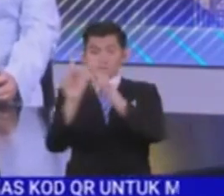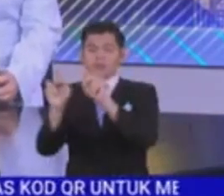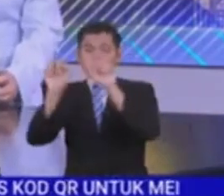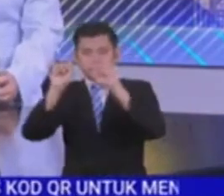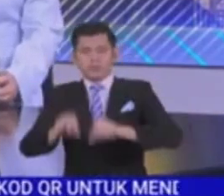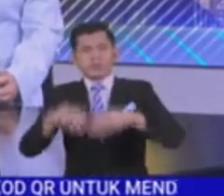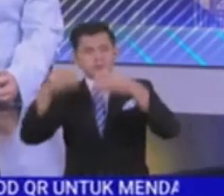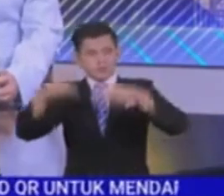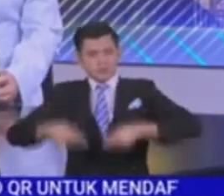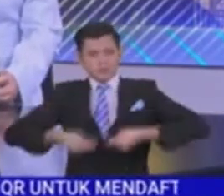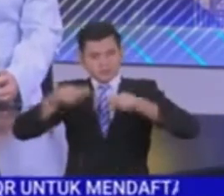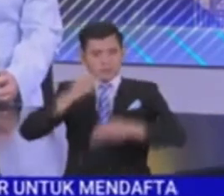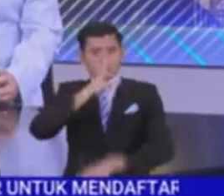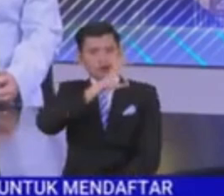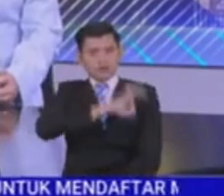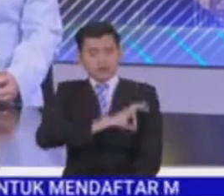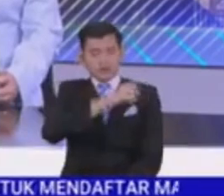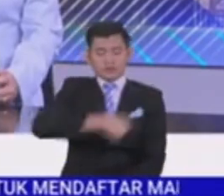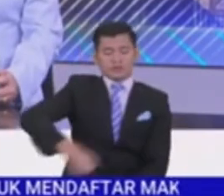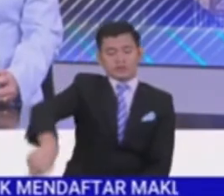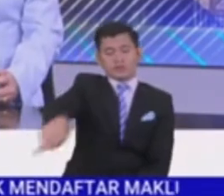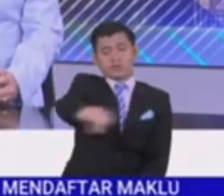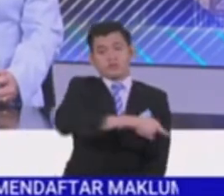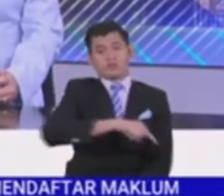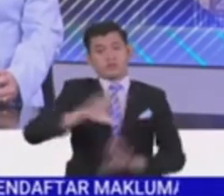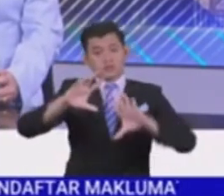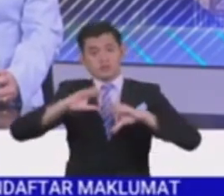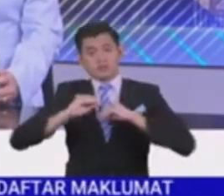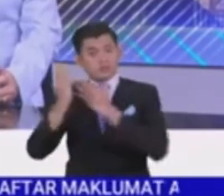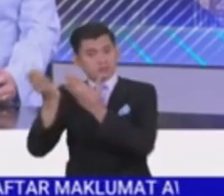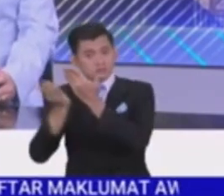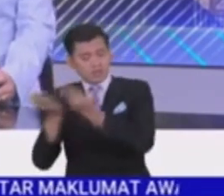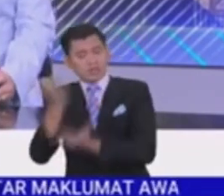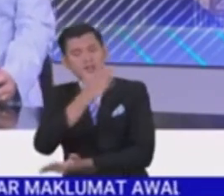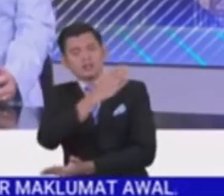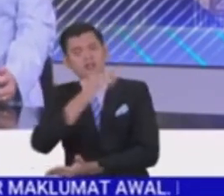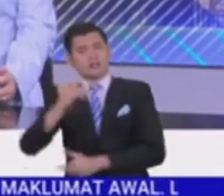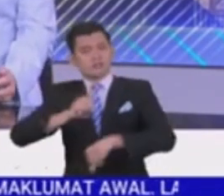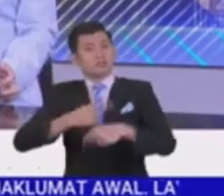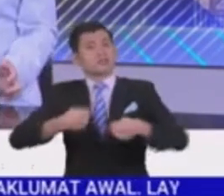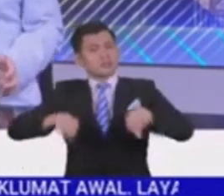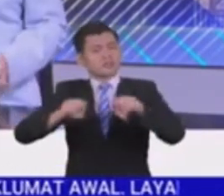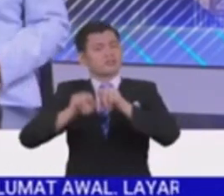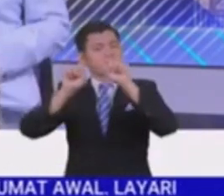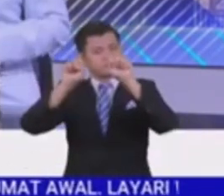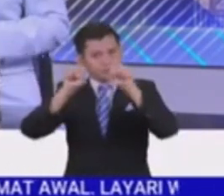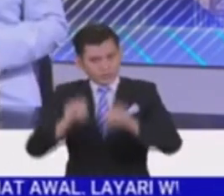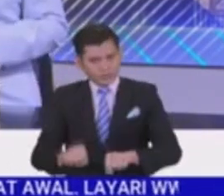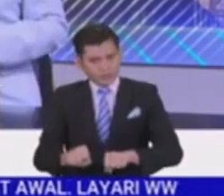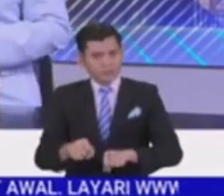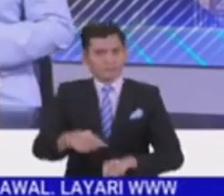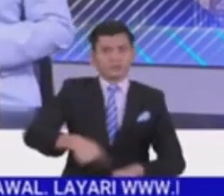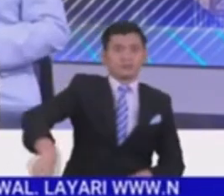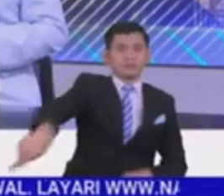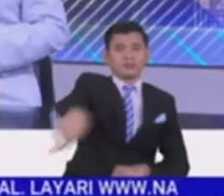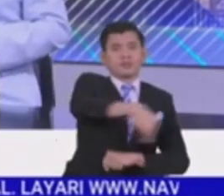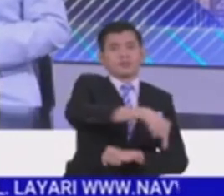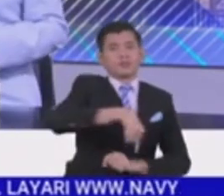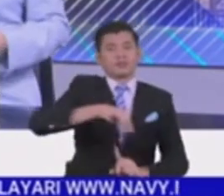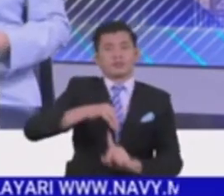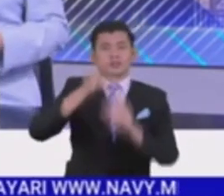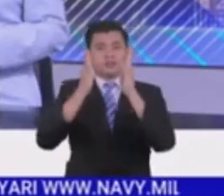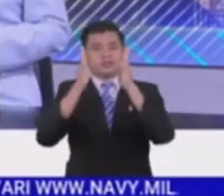memberi faedah kepada penduduk yang menerima perkhidmatan, namun dalam masa yang sama membolehkan mereka, khususnya golongan